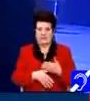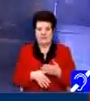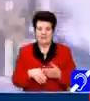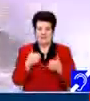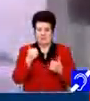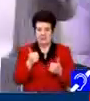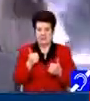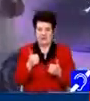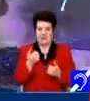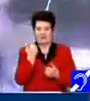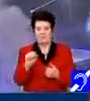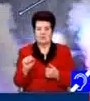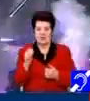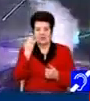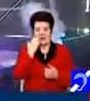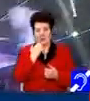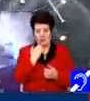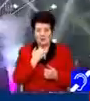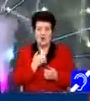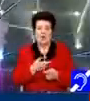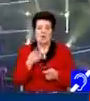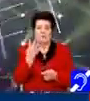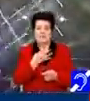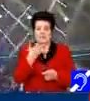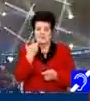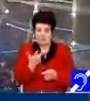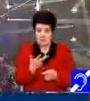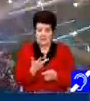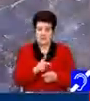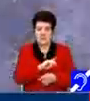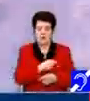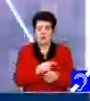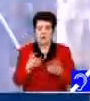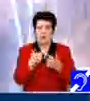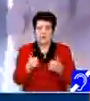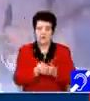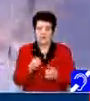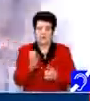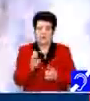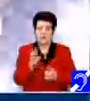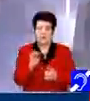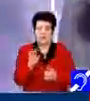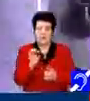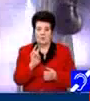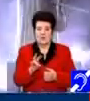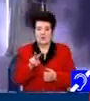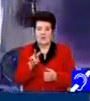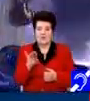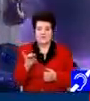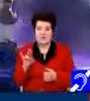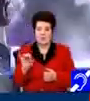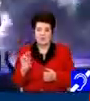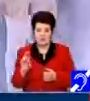binele învinge rău. Luni, șefii delegațiilor din cele 43 de țări se vor întâlni cu organizatorii Eurovision 2018 la Lisabona pentru a